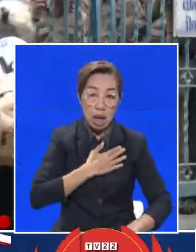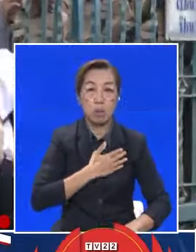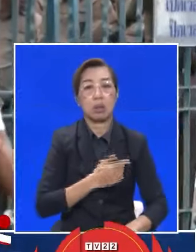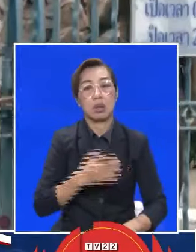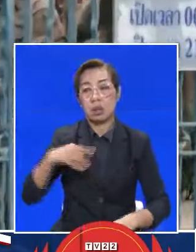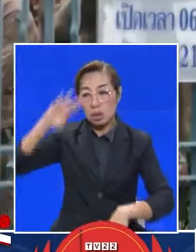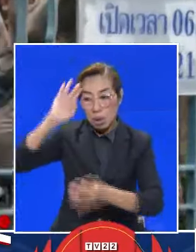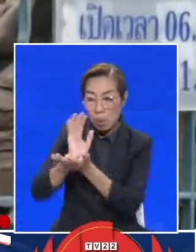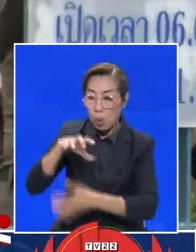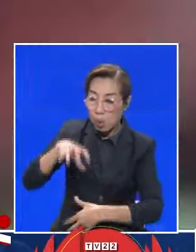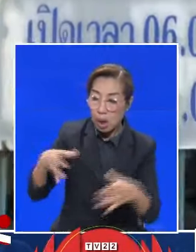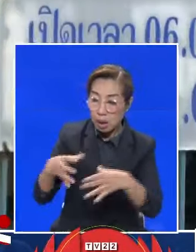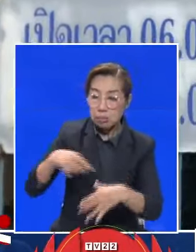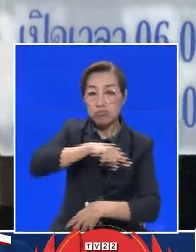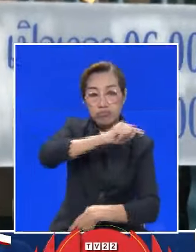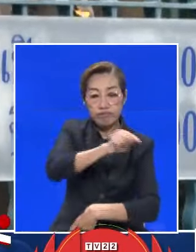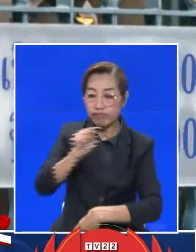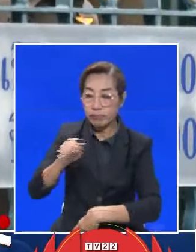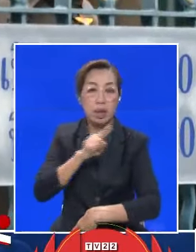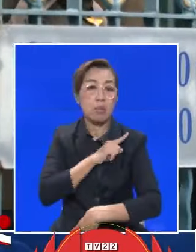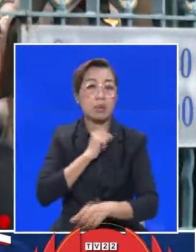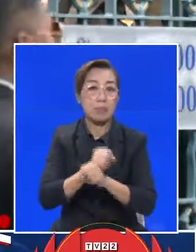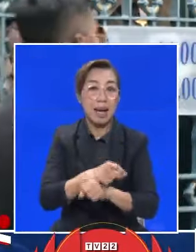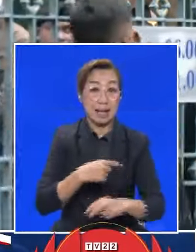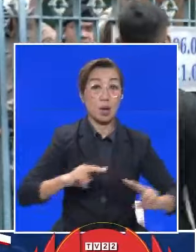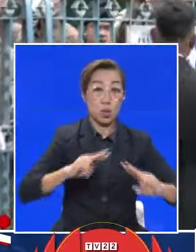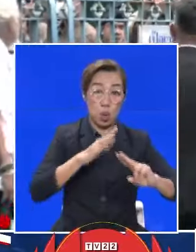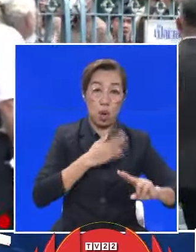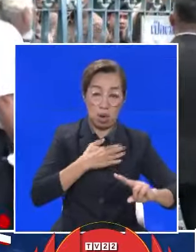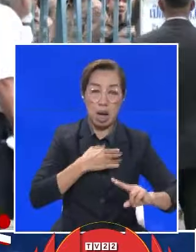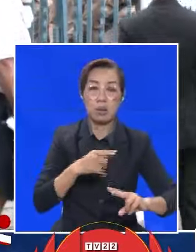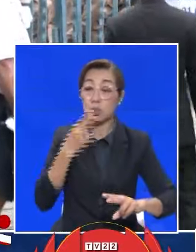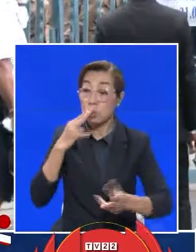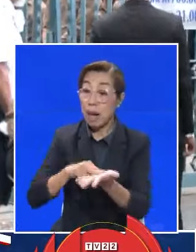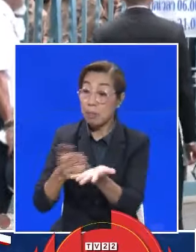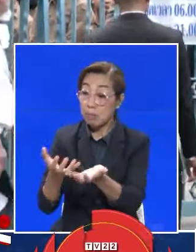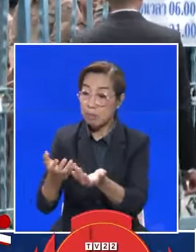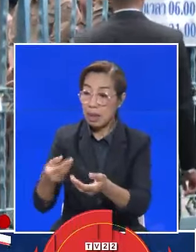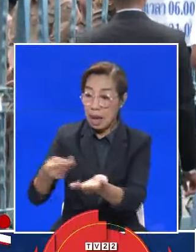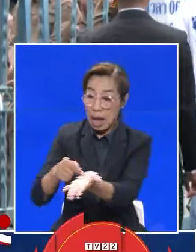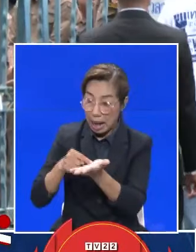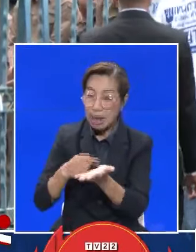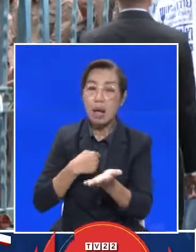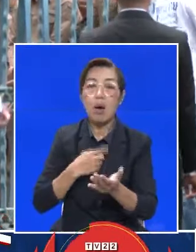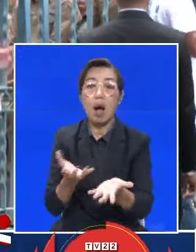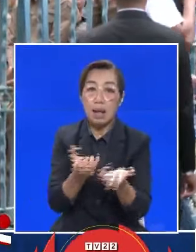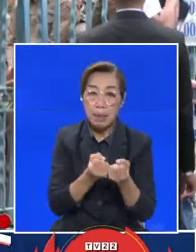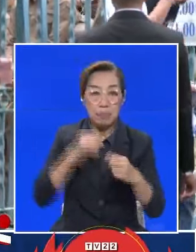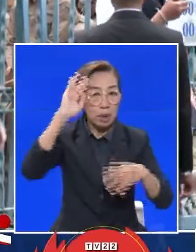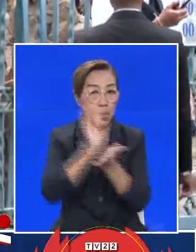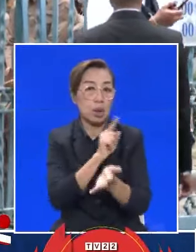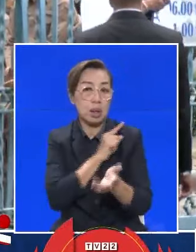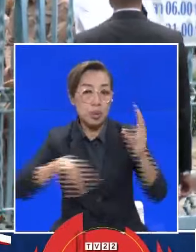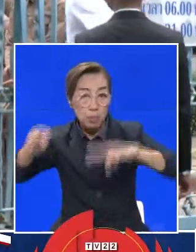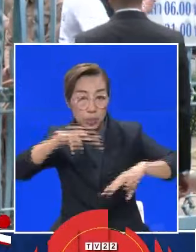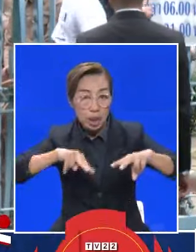นะคะหรือว่าทุกๆคนเนี่ยเราก็มีหน้าที่รับหนังสือตำรวจก็มีหน้าที่ดูแลรักษาความปลอดภัยนะคะเราก็มีกล้องวงจ